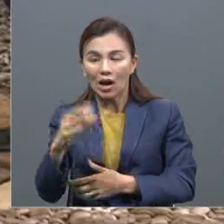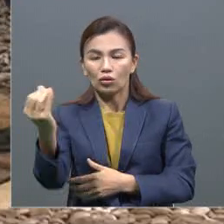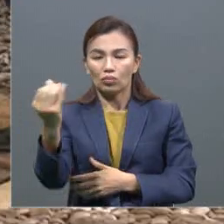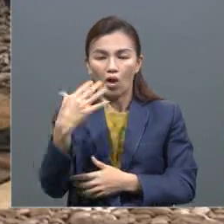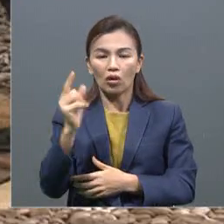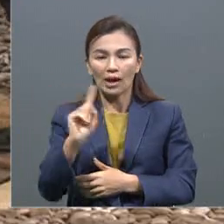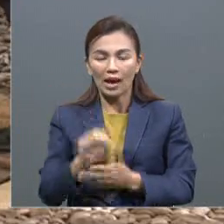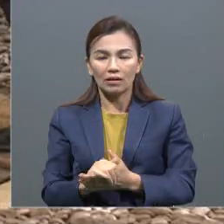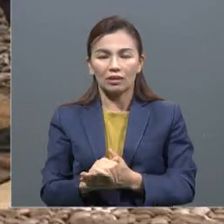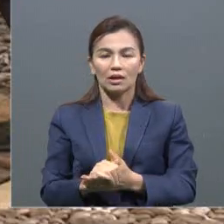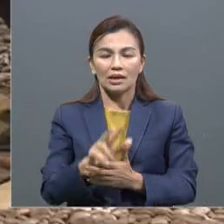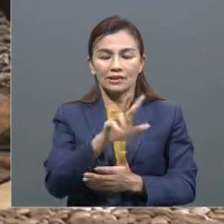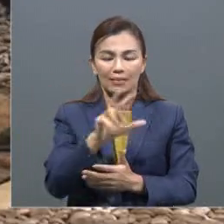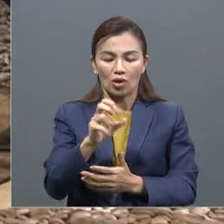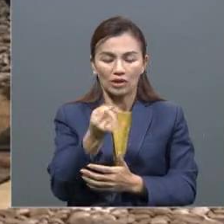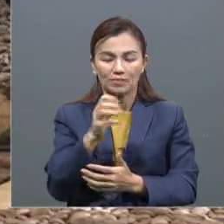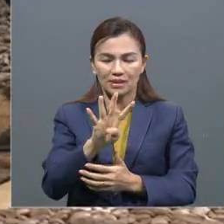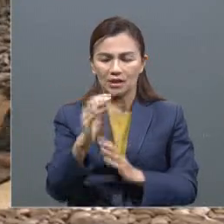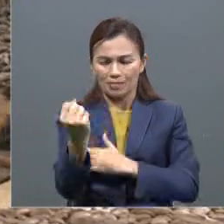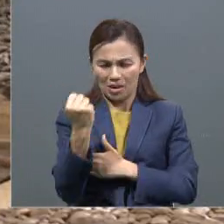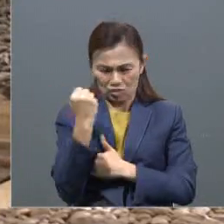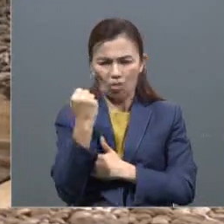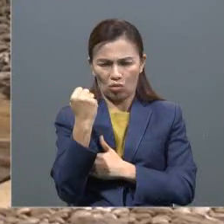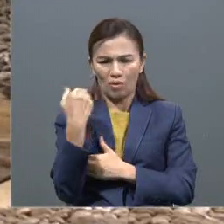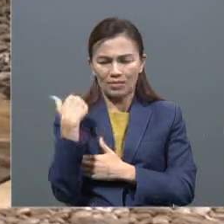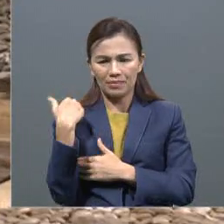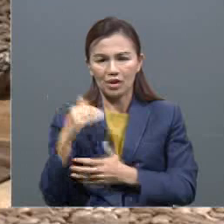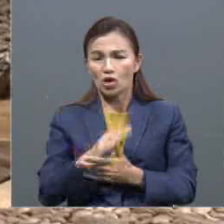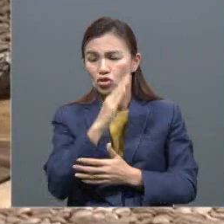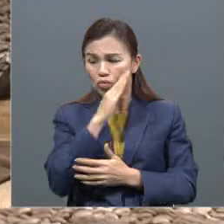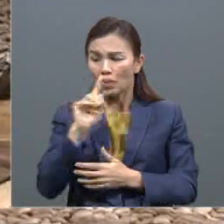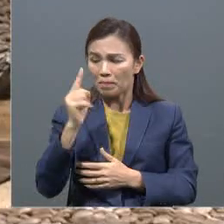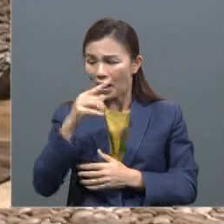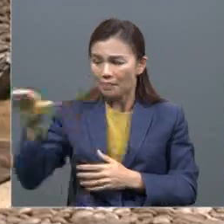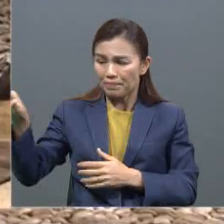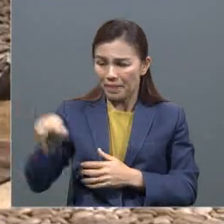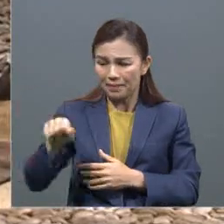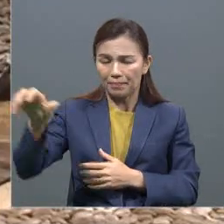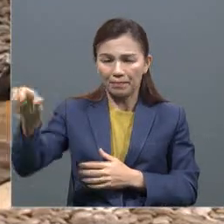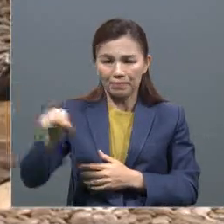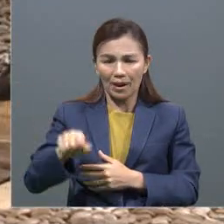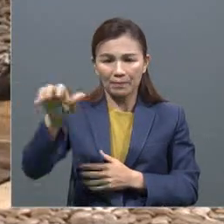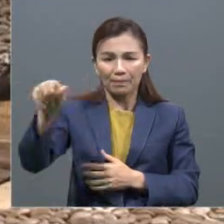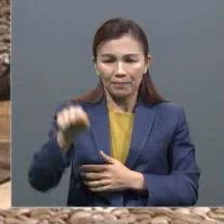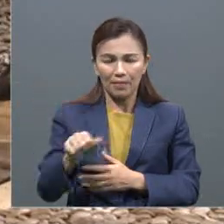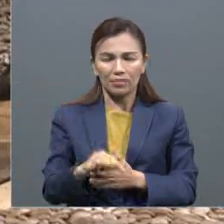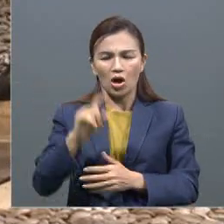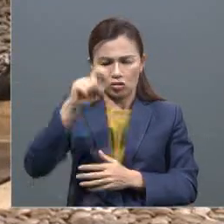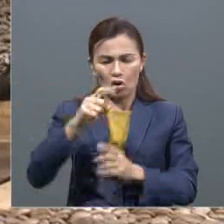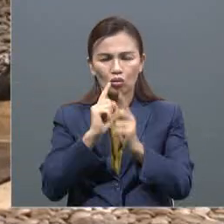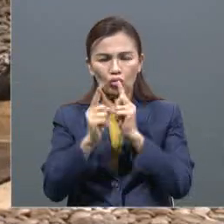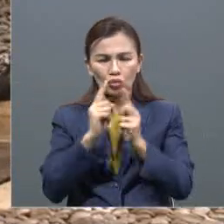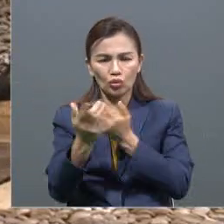า314เสียงมันก็มั่นคงในระดับหนึ่งแล้วนะแล้วถ้าจะต้องไปดึงพรรคอะไรมาเพิ่มเนี่ยคงจะต้องคุยกันในพ